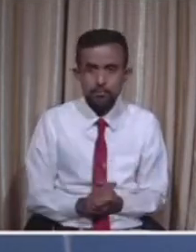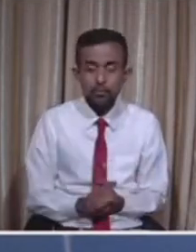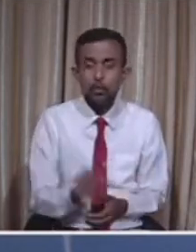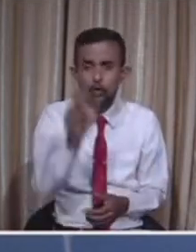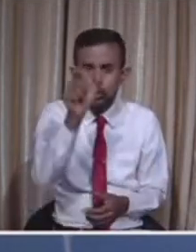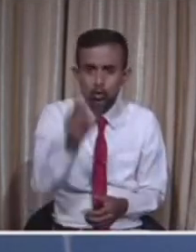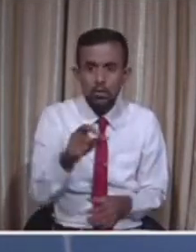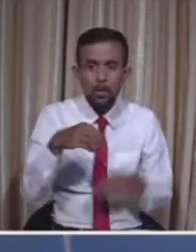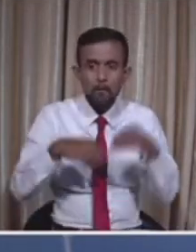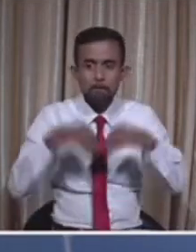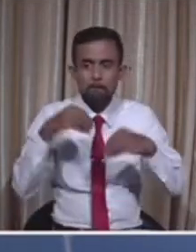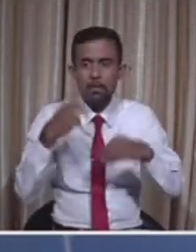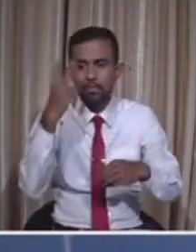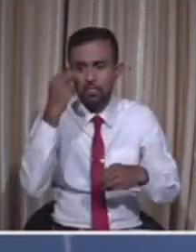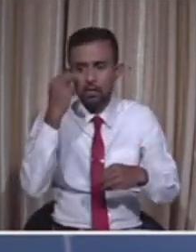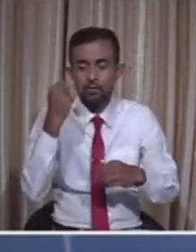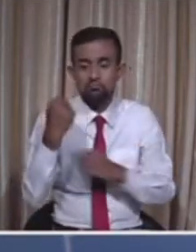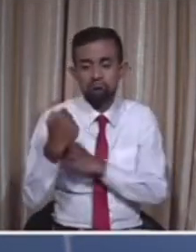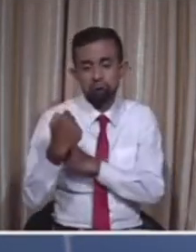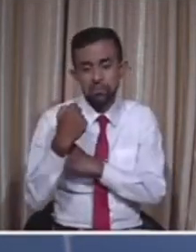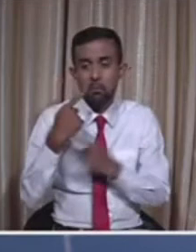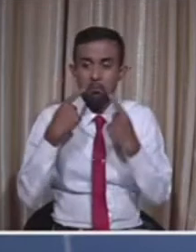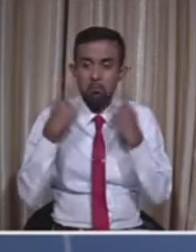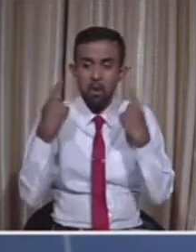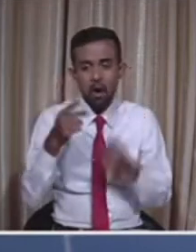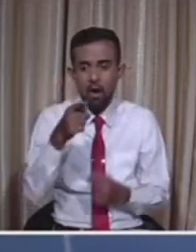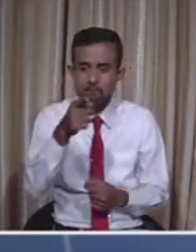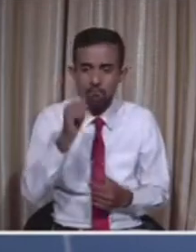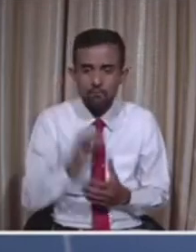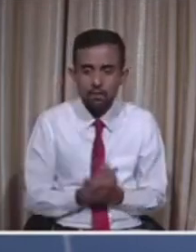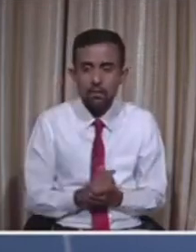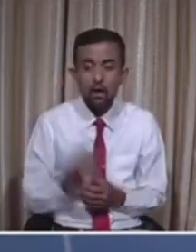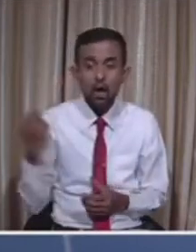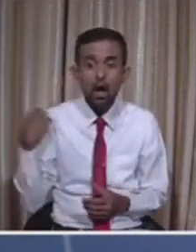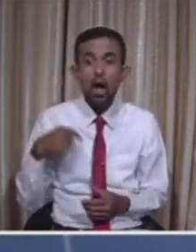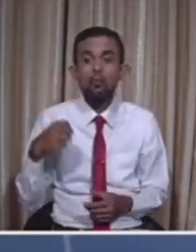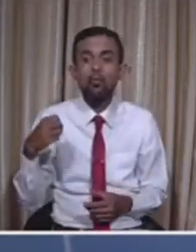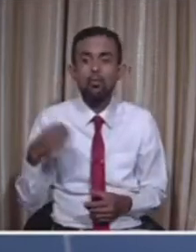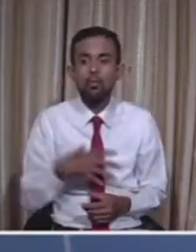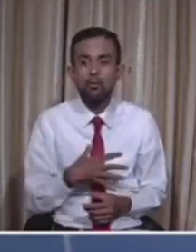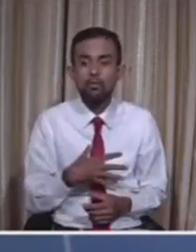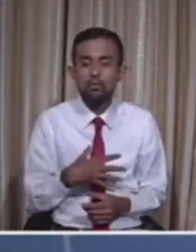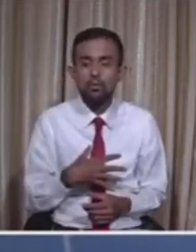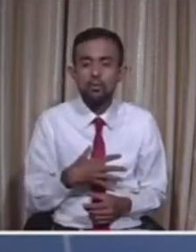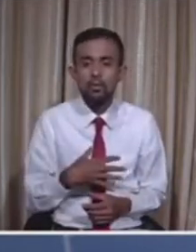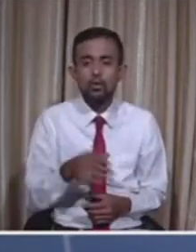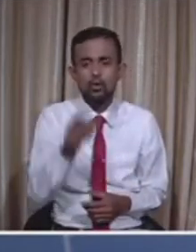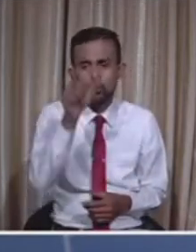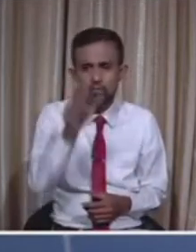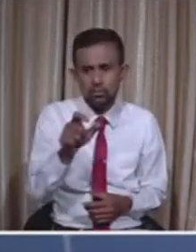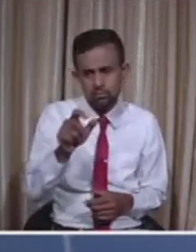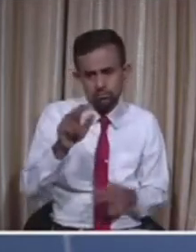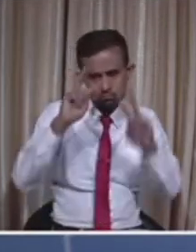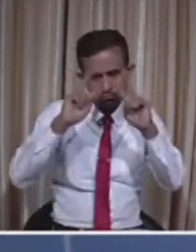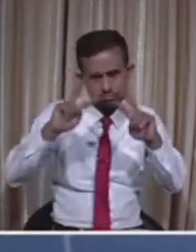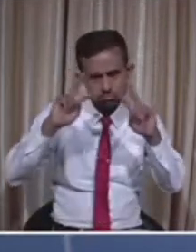ඔබතුමා හොඳ දේශපාලන දැක්මක් තියෙන පෞරුෂයක් තියෙන මන්ත්‍රීතුමෙක්. ආපු දවසේ ඉඳලා මම ඔබතුමා නිරීක්ෂණය